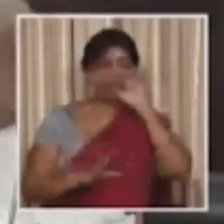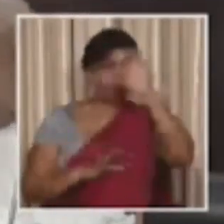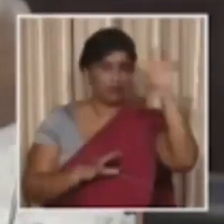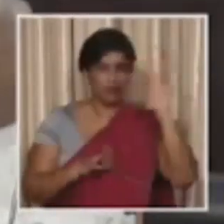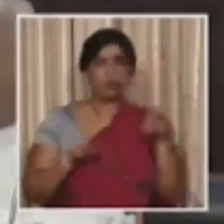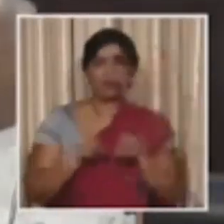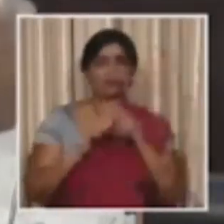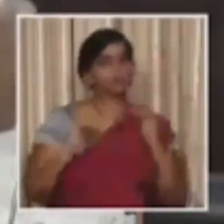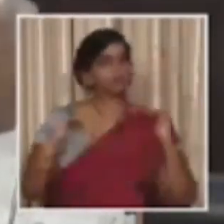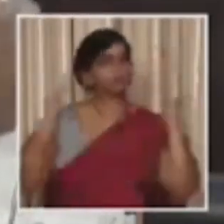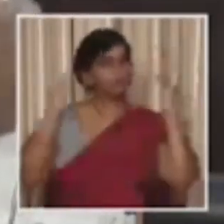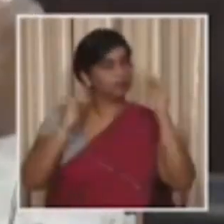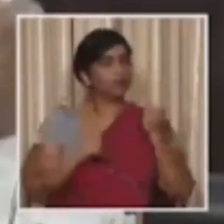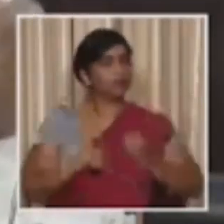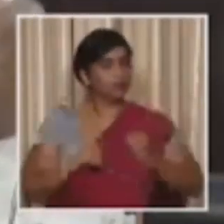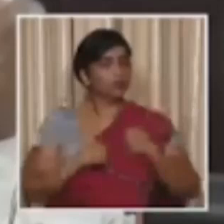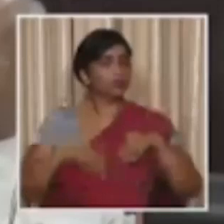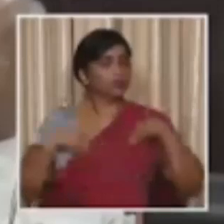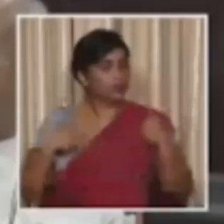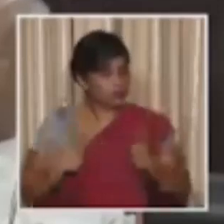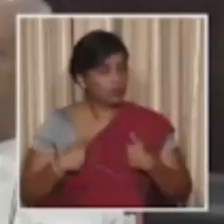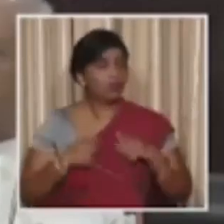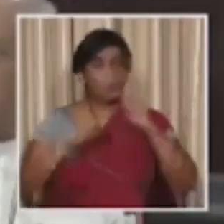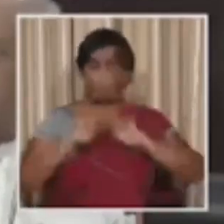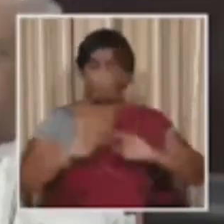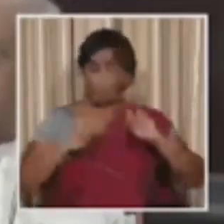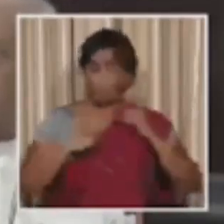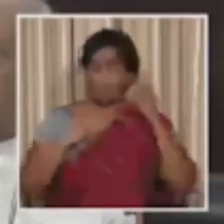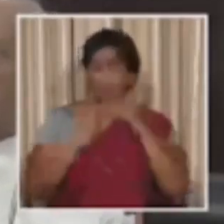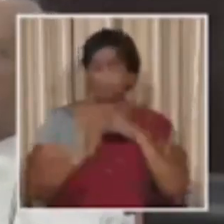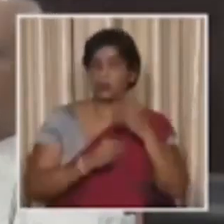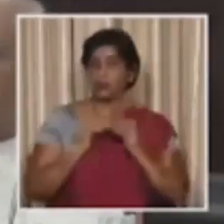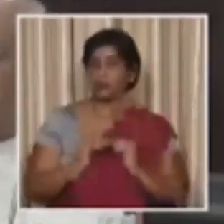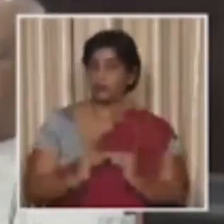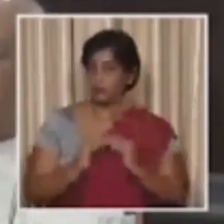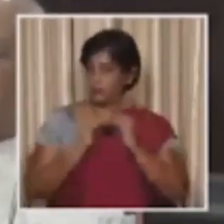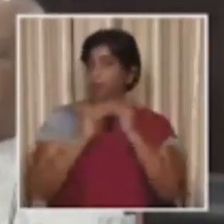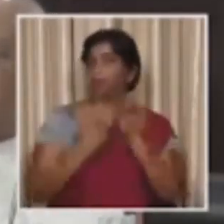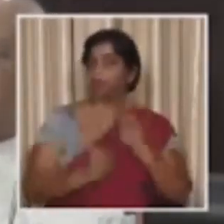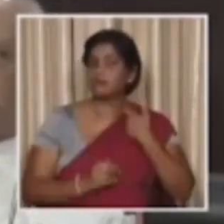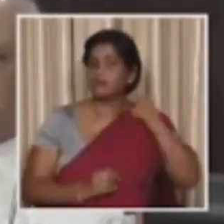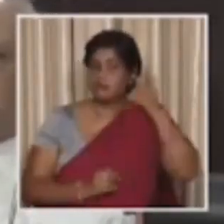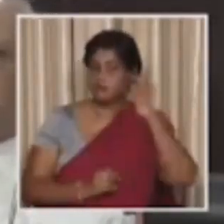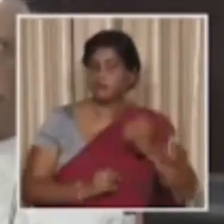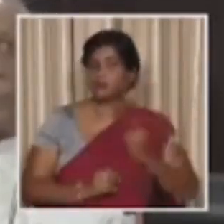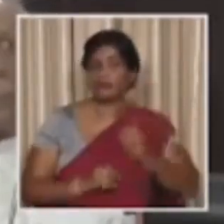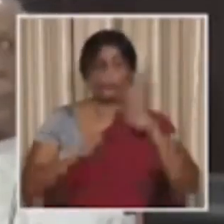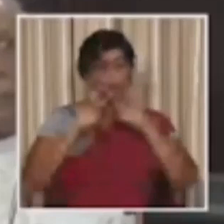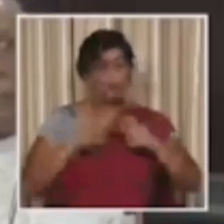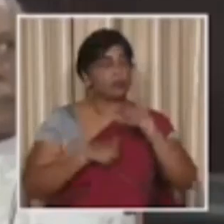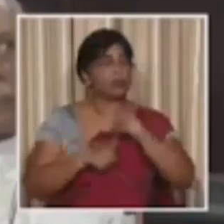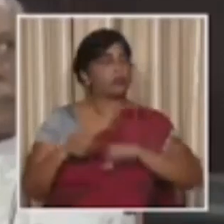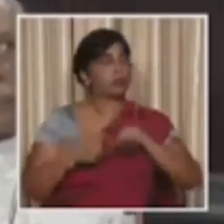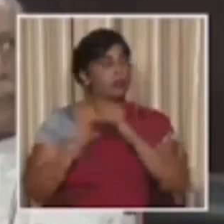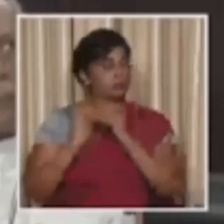රටවල් මට්ටමට ගැනීම සඳහා වෛද්‍ය හා සෞඛ්‍ය පරීක්ෂණ සඳහා ආයෝජන වැඩි කිරීමට මා බලාපොරොත්තු වෛද්‍ය පරීක්ෂණ